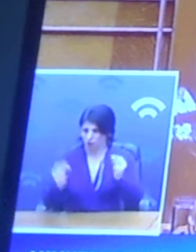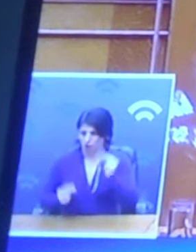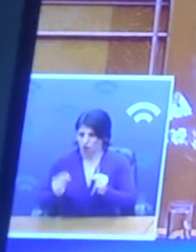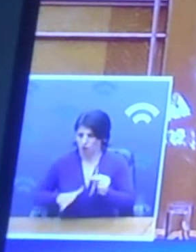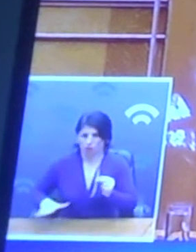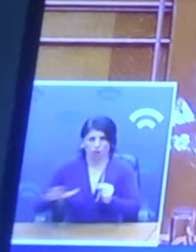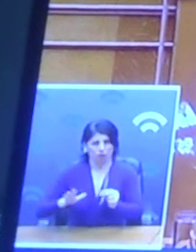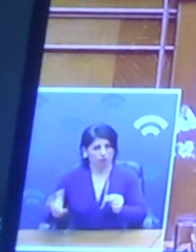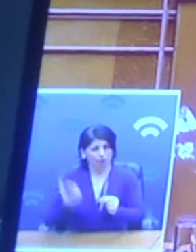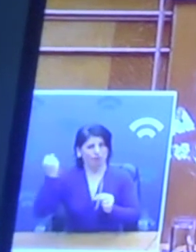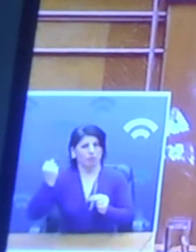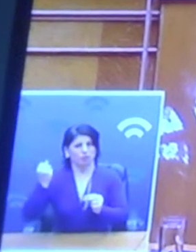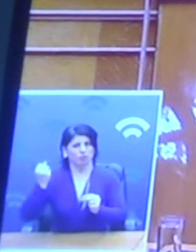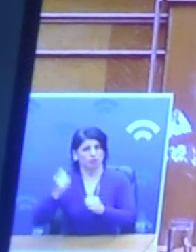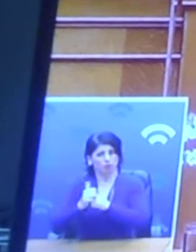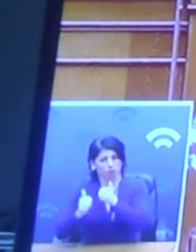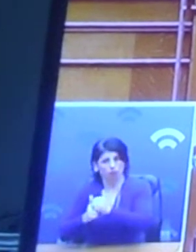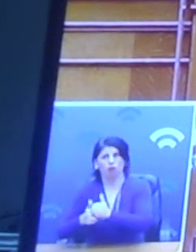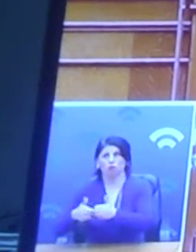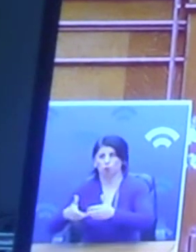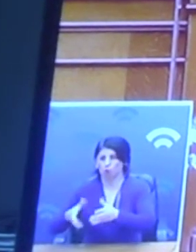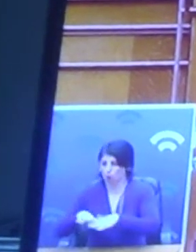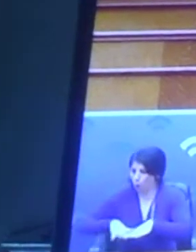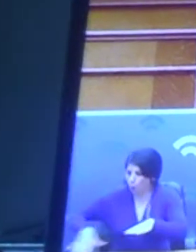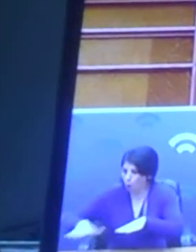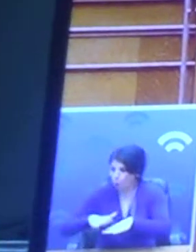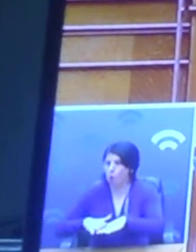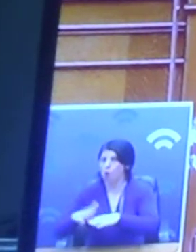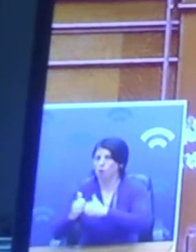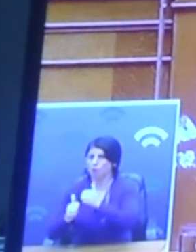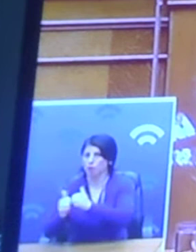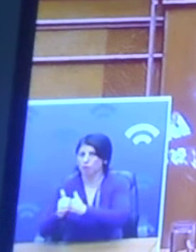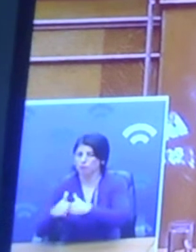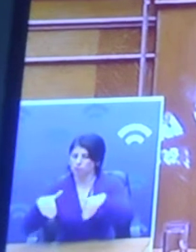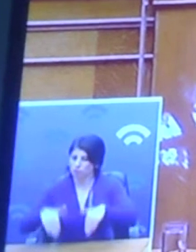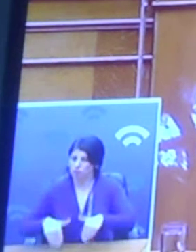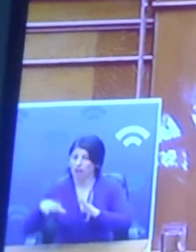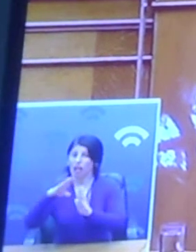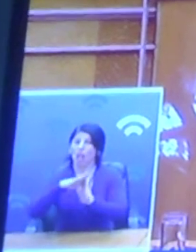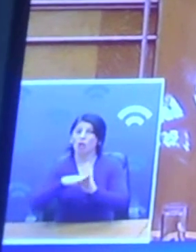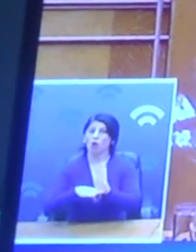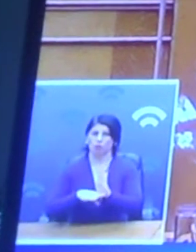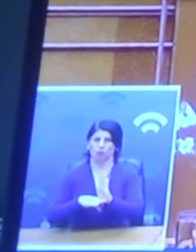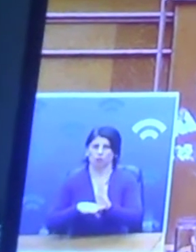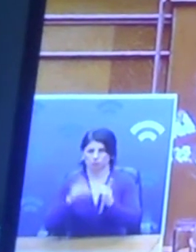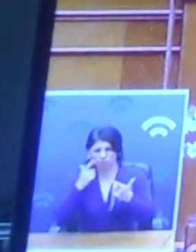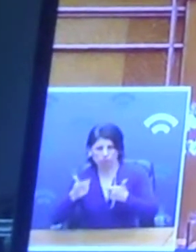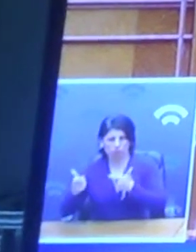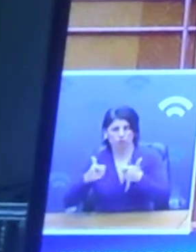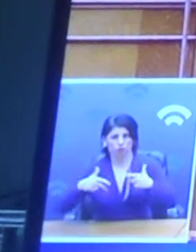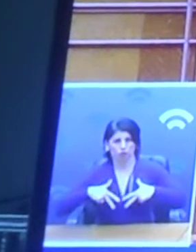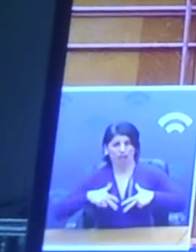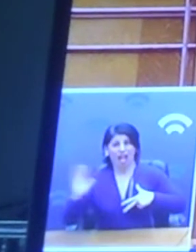επάρκεια και μέσων και υποδομών, αλλά κυρίως η τήρηση των κανόνων. Αν είχε γίνει